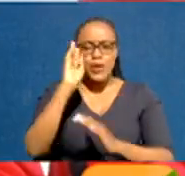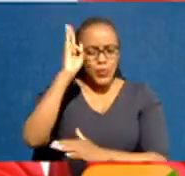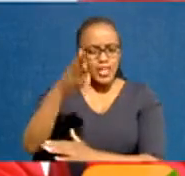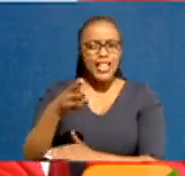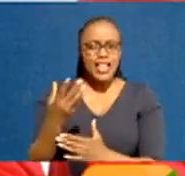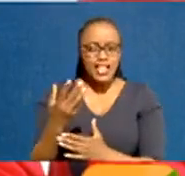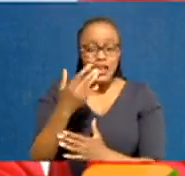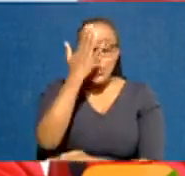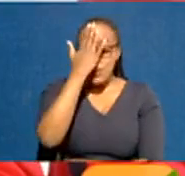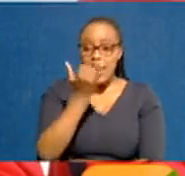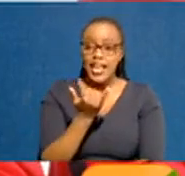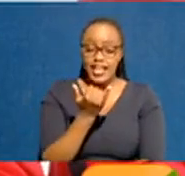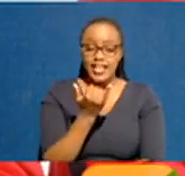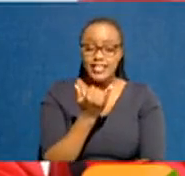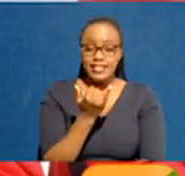Ndio.